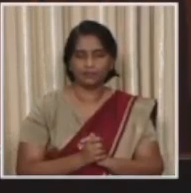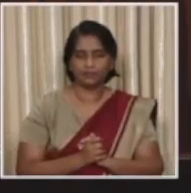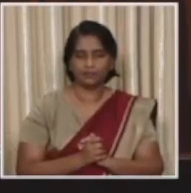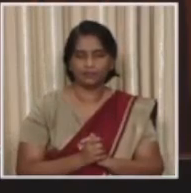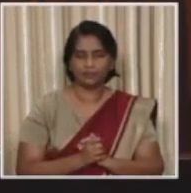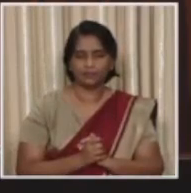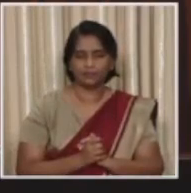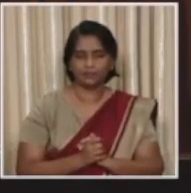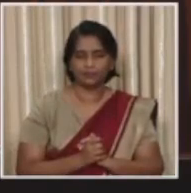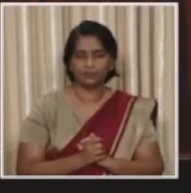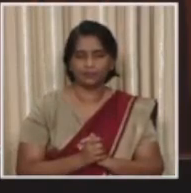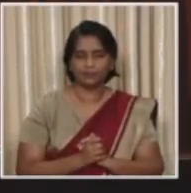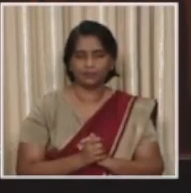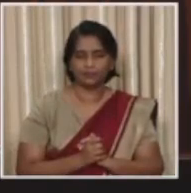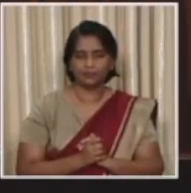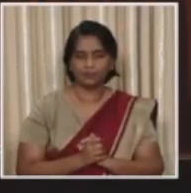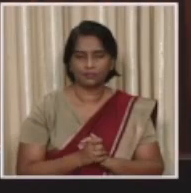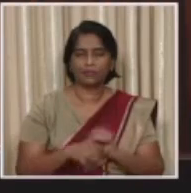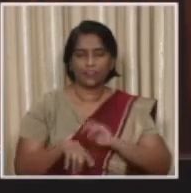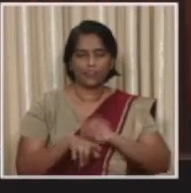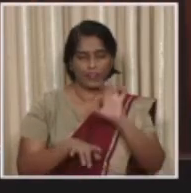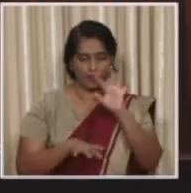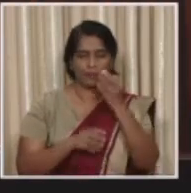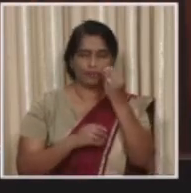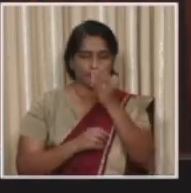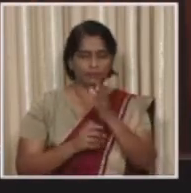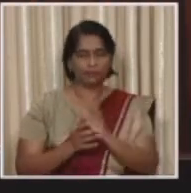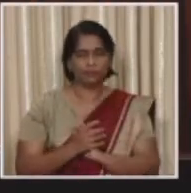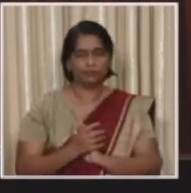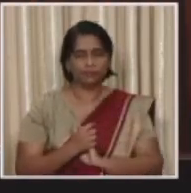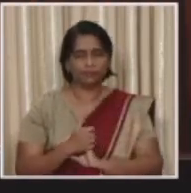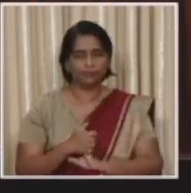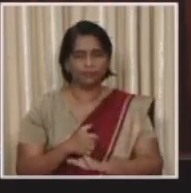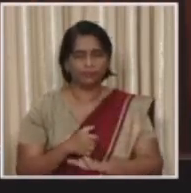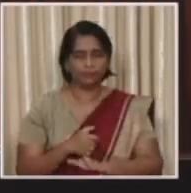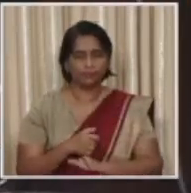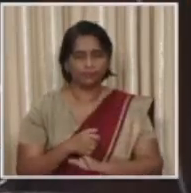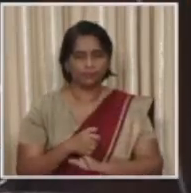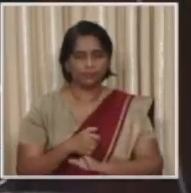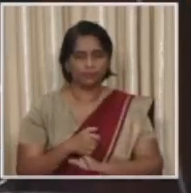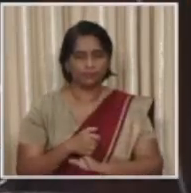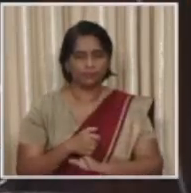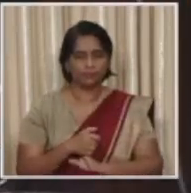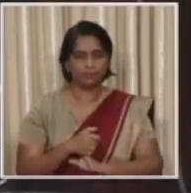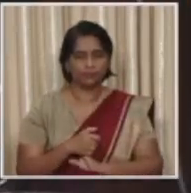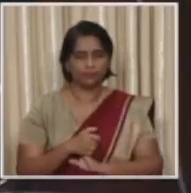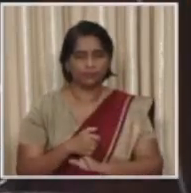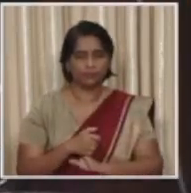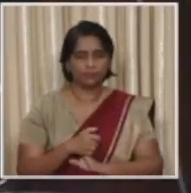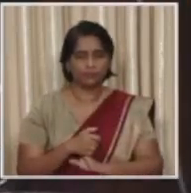අක්කිරියලම තුමාගේ වෙලාව දෙන්නම්. මිනිත්තු 5ක් තියෙනවා තව. හරි. භූමි ස්තුතියි. හරි. හරි.